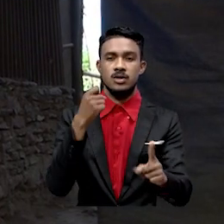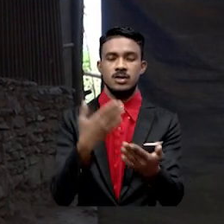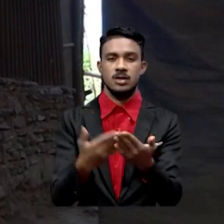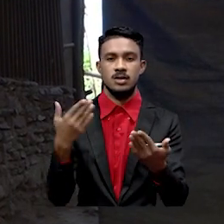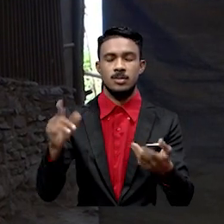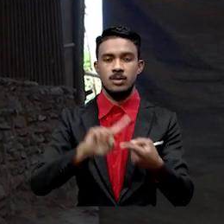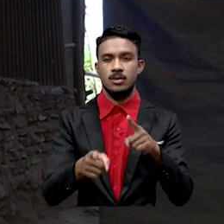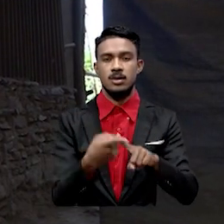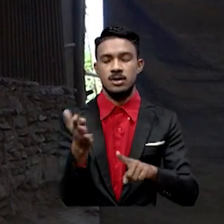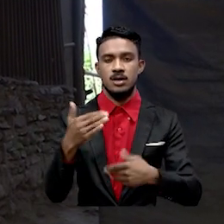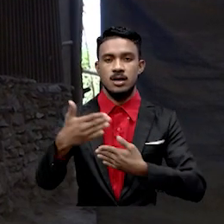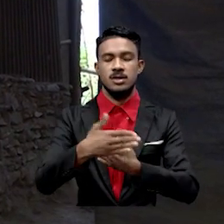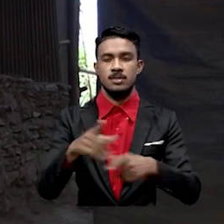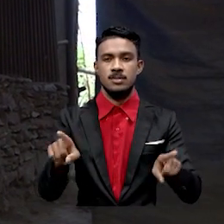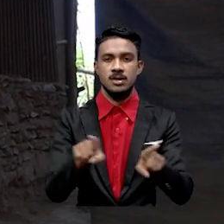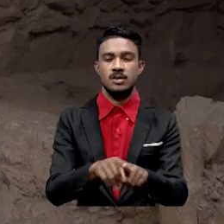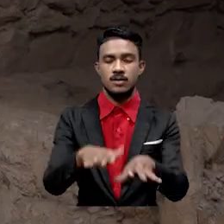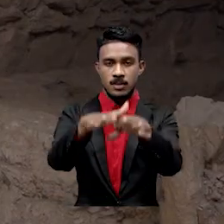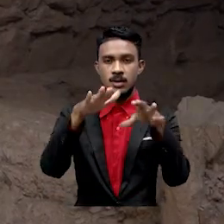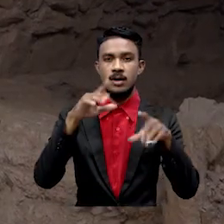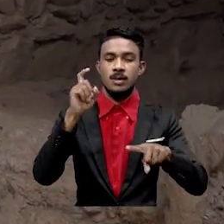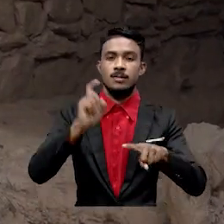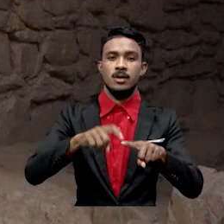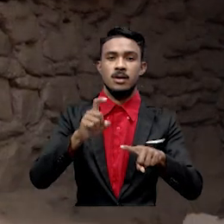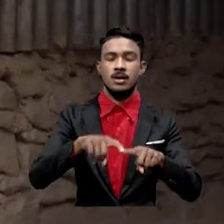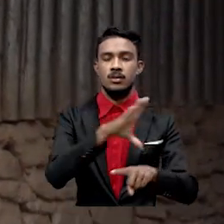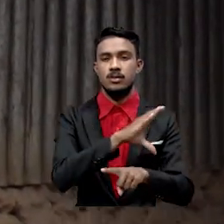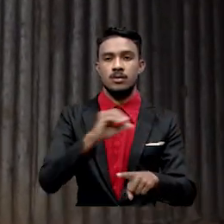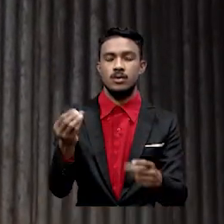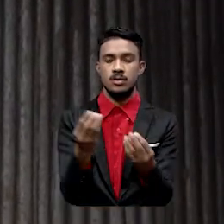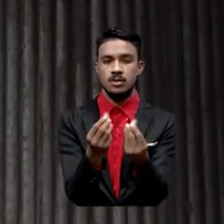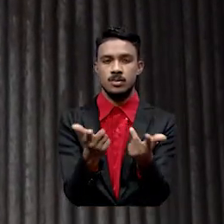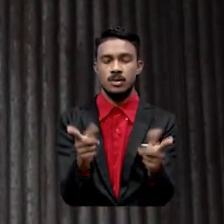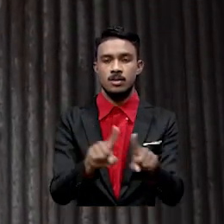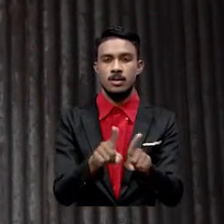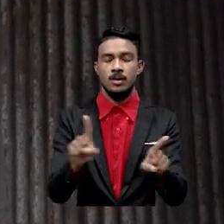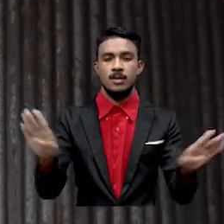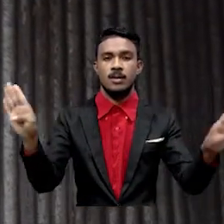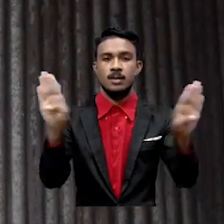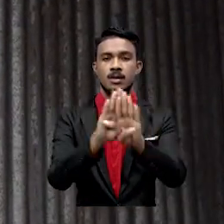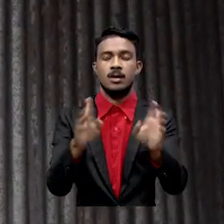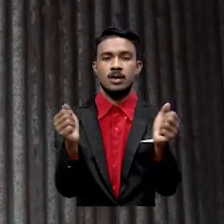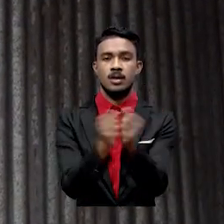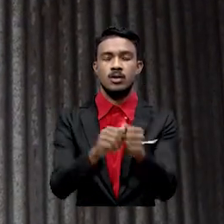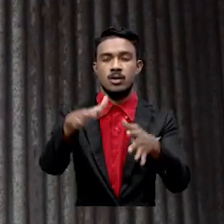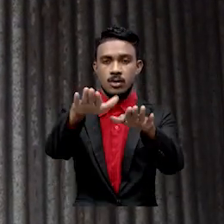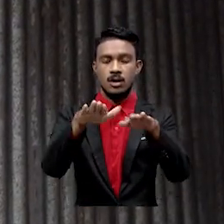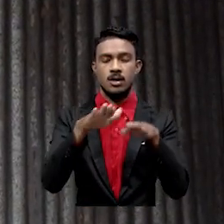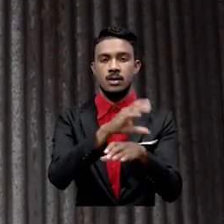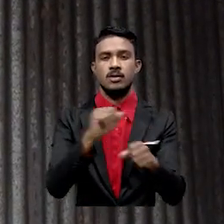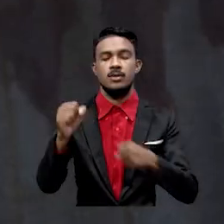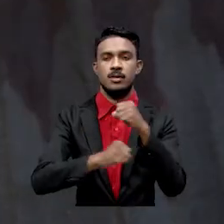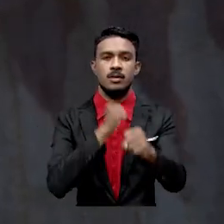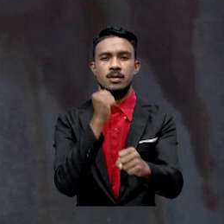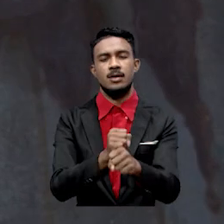liu, hanesan kalen, pregu no sumenti, mai be uma nebe diding ho kalen ne, hari kuaze tinang ruan